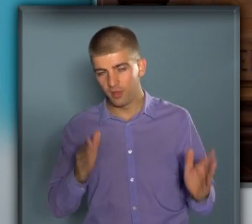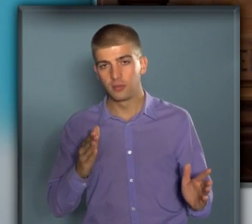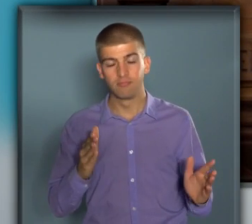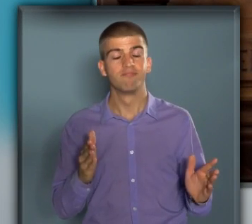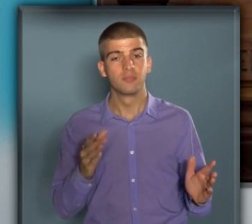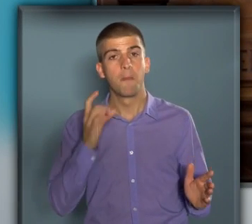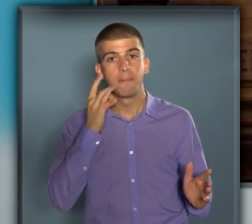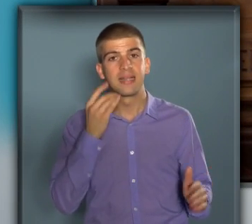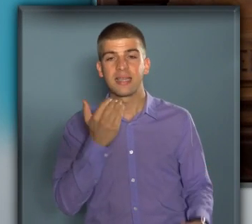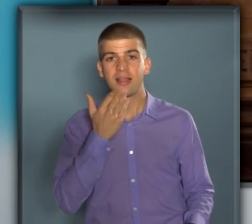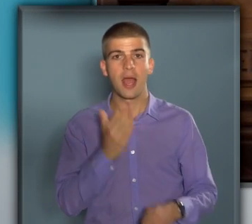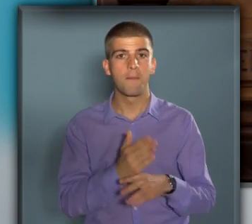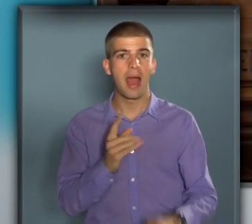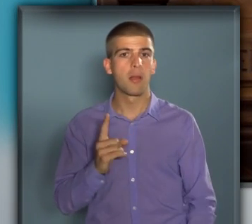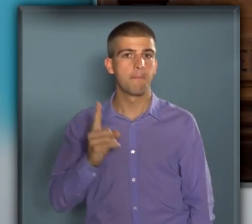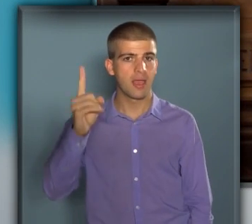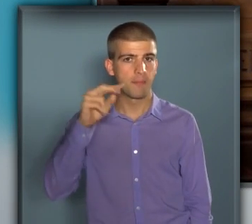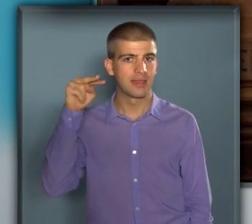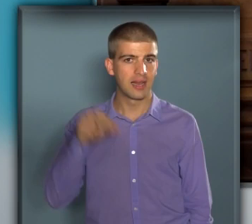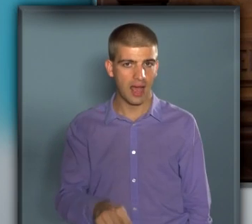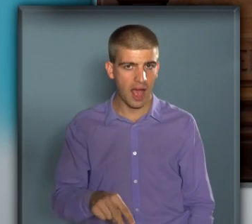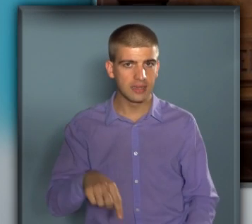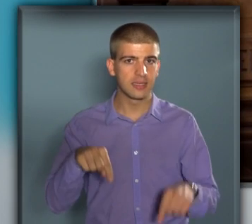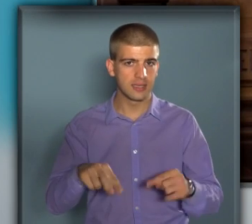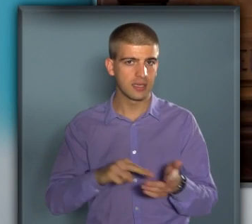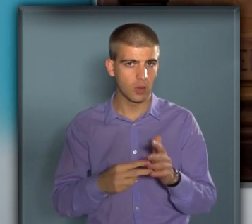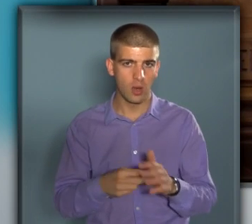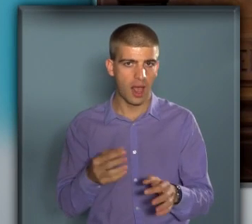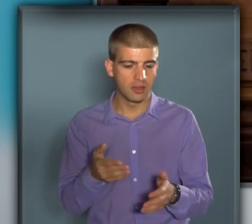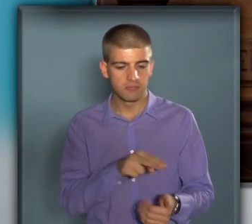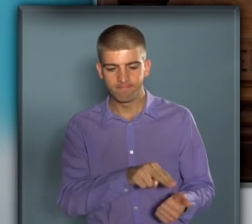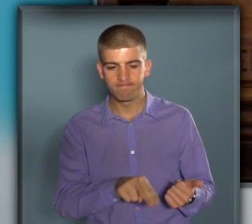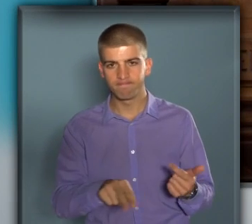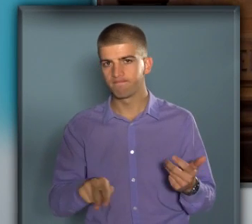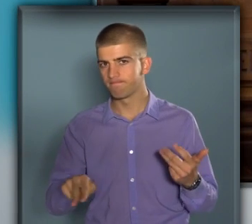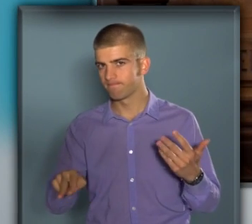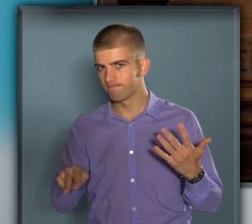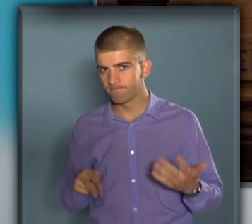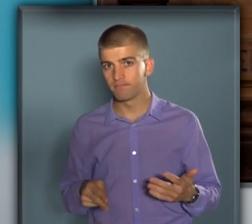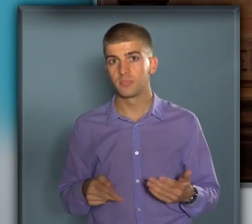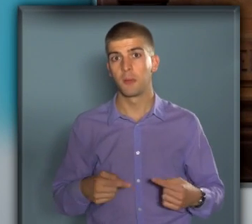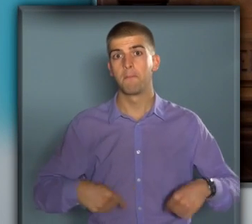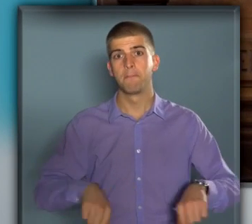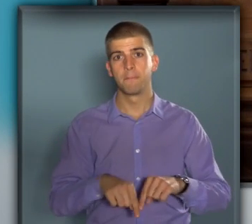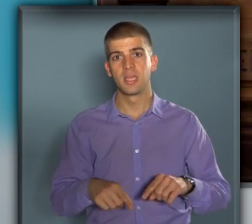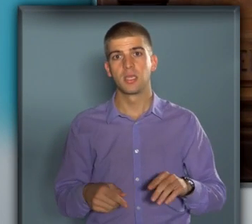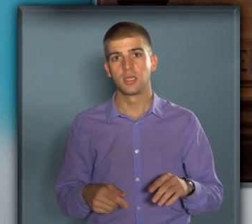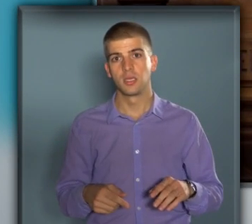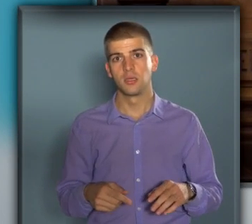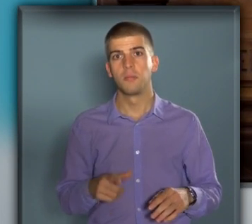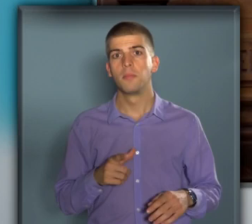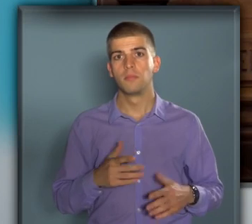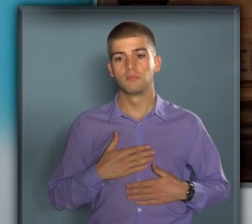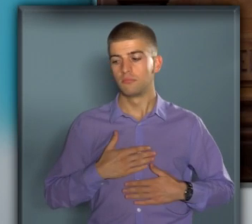hogy Berecki Endre már a mennyből szemléli, mi történik abban a kerületben, amelynek bátran mondhatjuk, az alapköveit